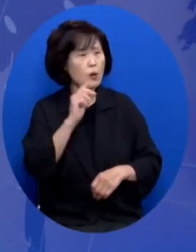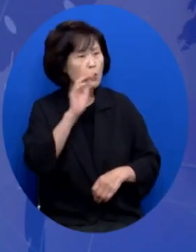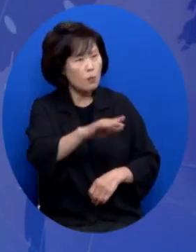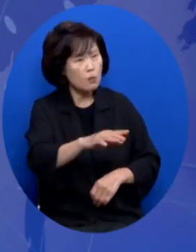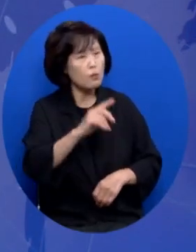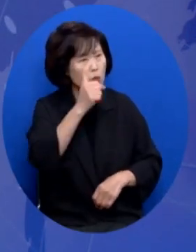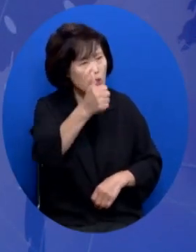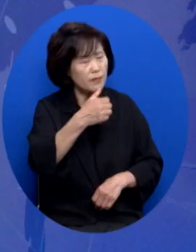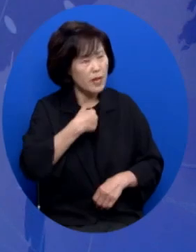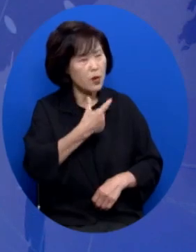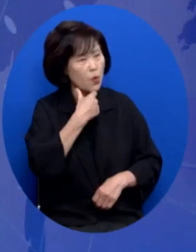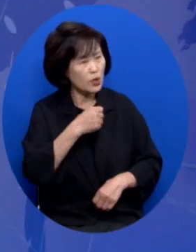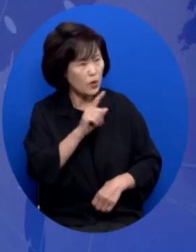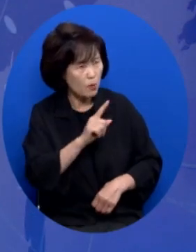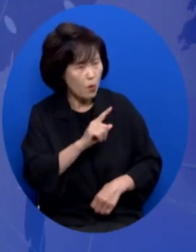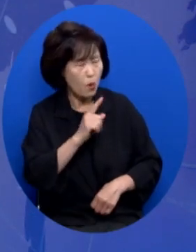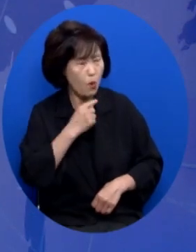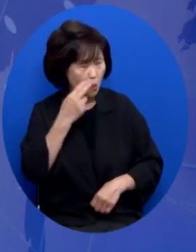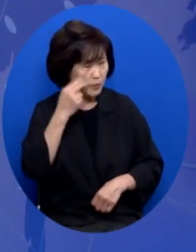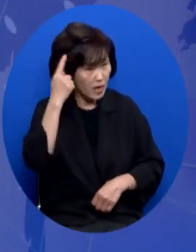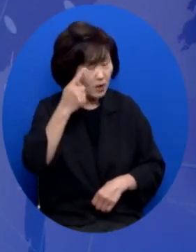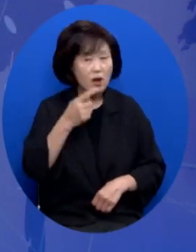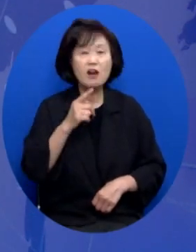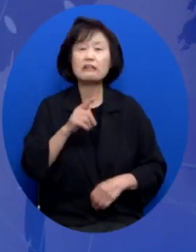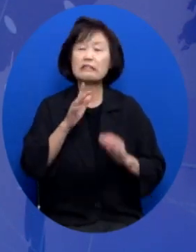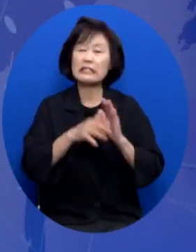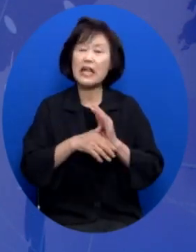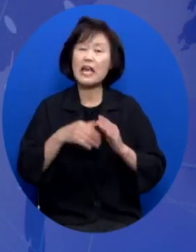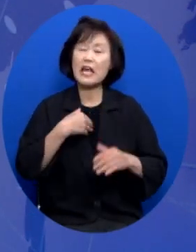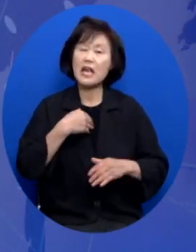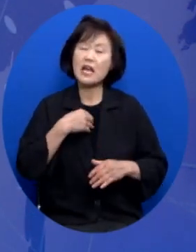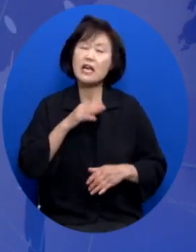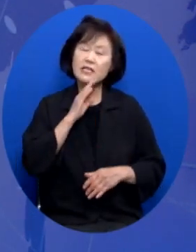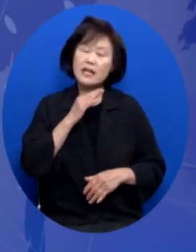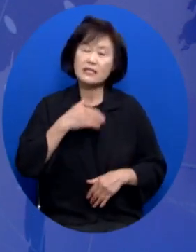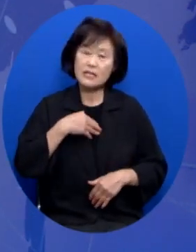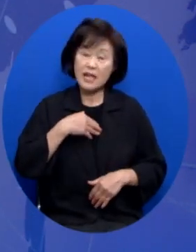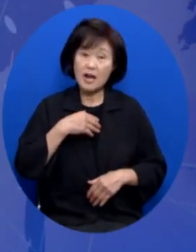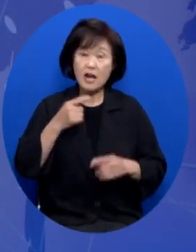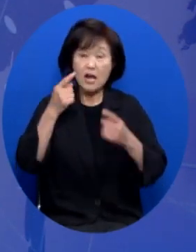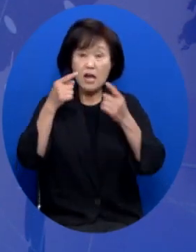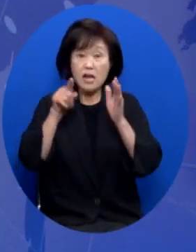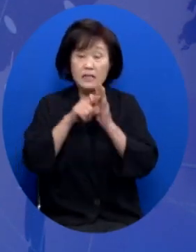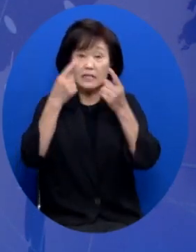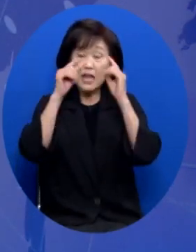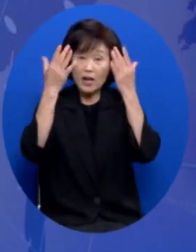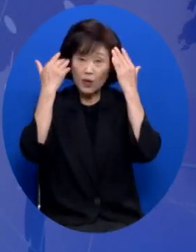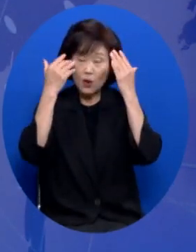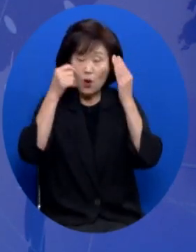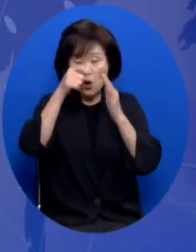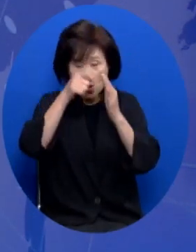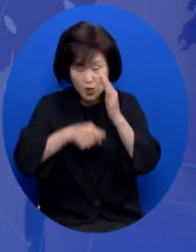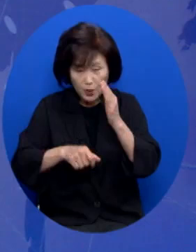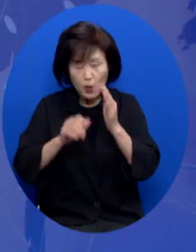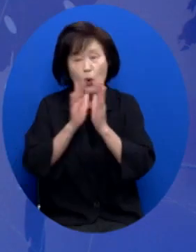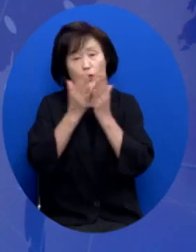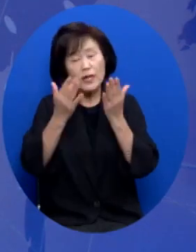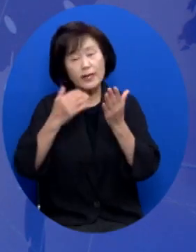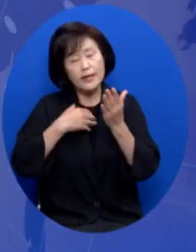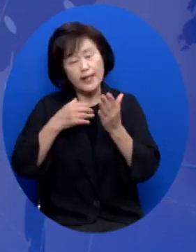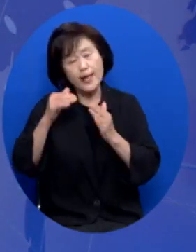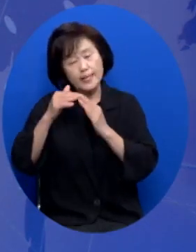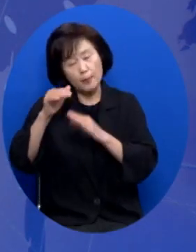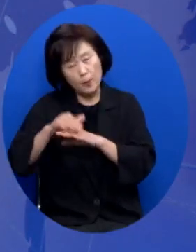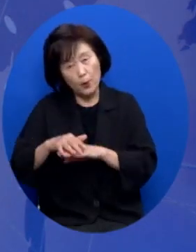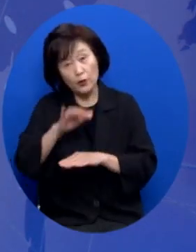것이 없습니까? 사실 신학교 학적부가 제 집에 보관돼 있습니다. 그걸 드리겠습니다. 네. 한 것이죠.